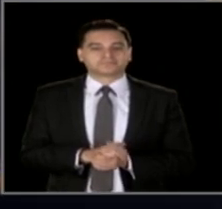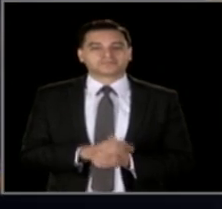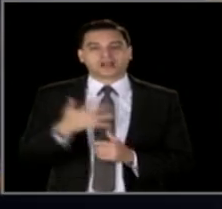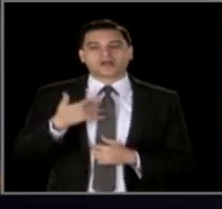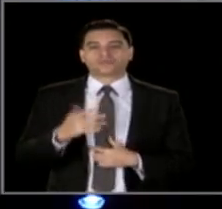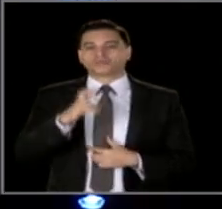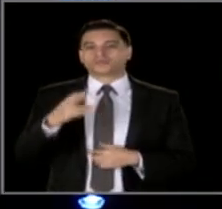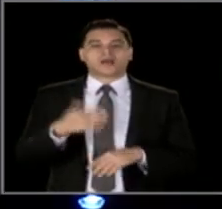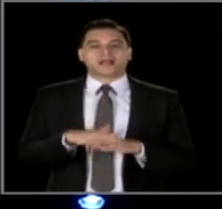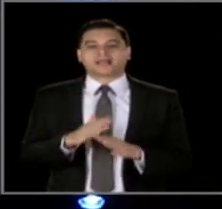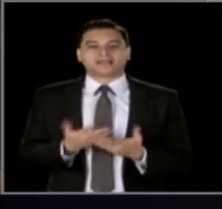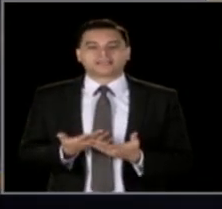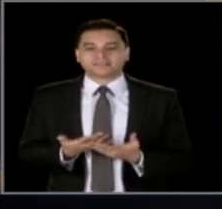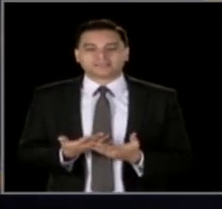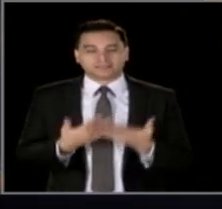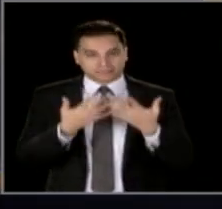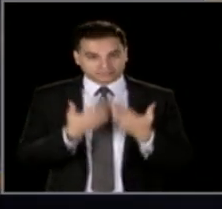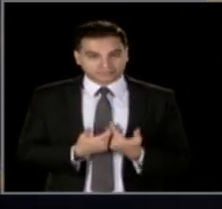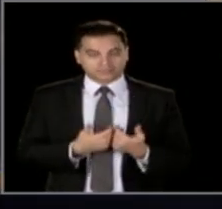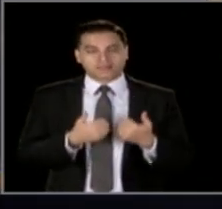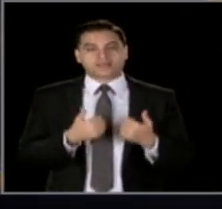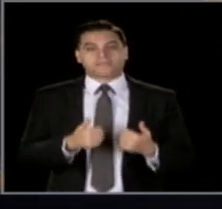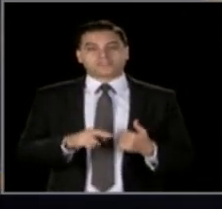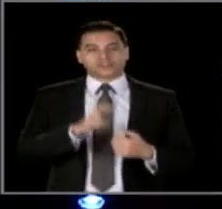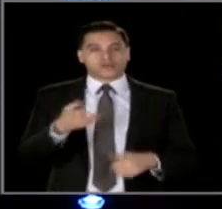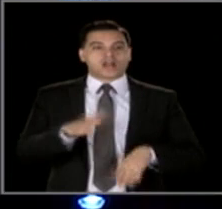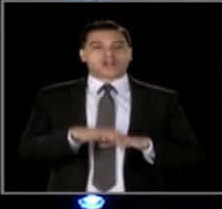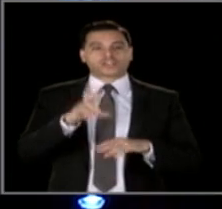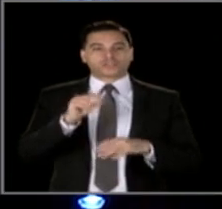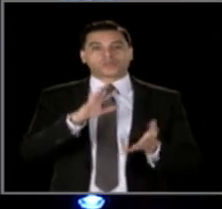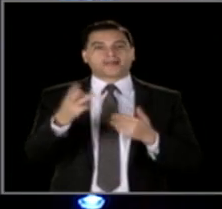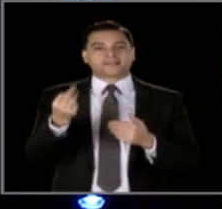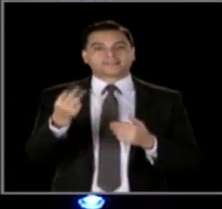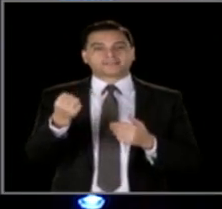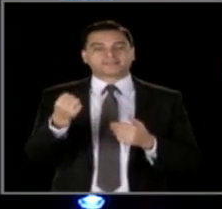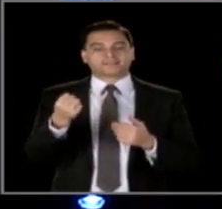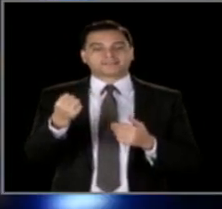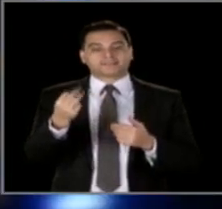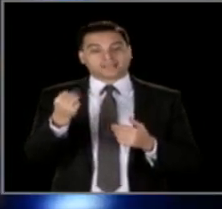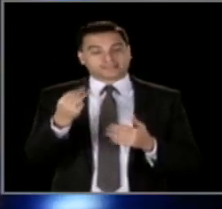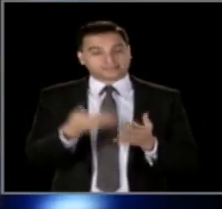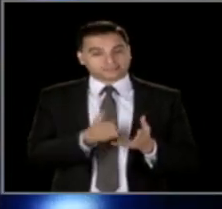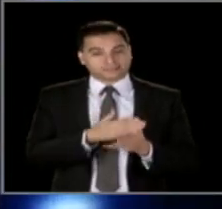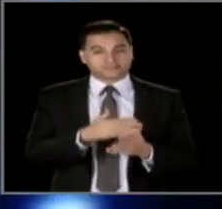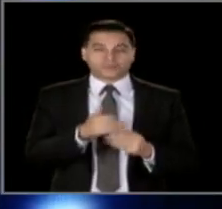تحبوا تتسألوا فيه؟ قدرات إن شاء الله. قدرات ذهنية، سؤال بعشرين نقطة ولا بتلاتين؟ تلاتين. دوس على البازر.